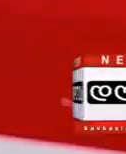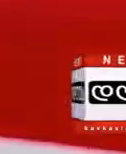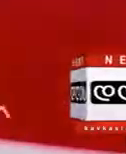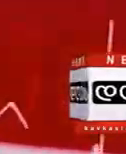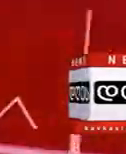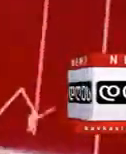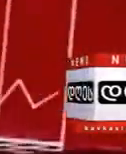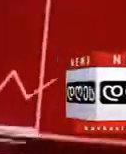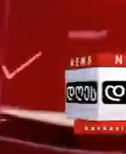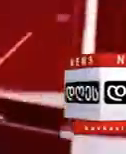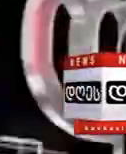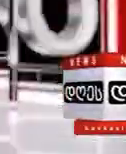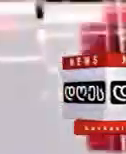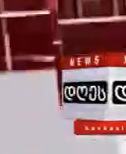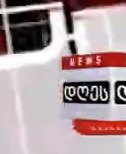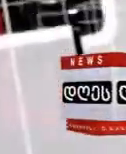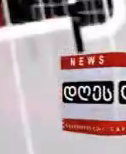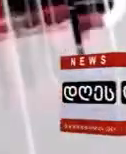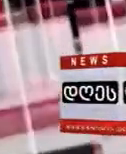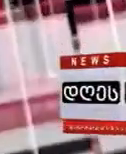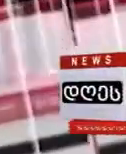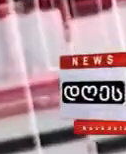Rusetis.